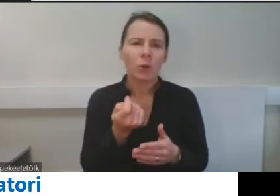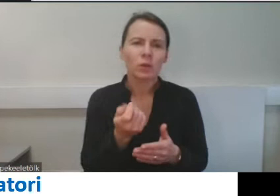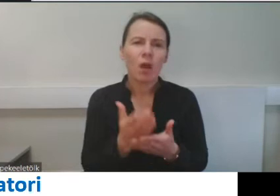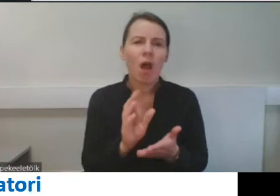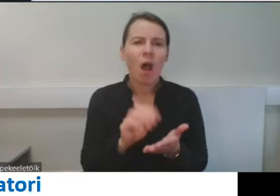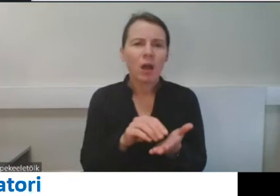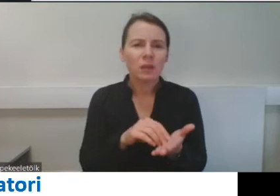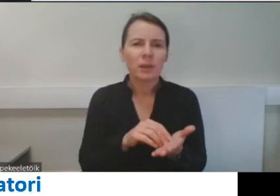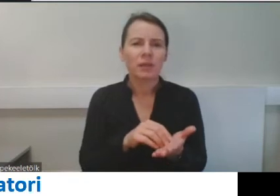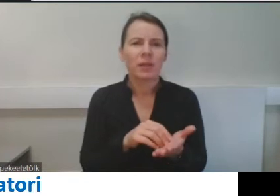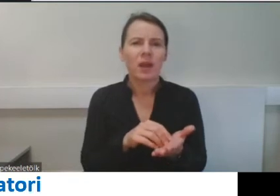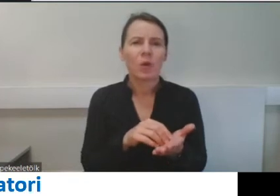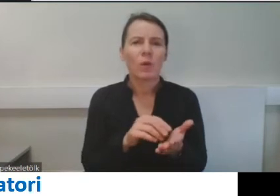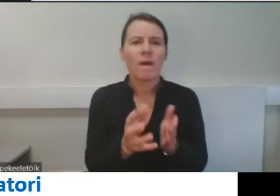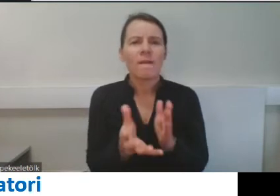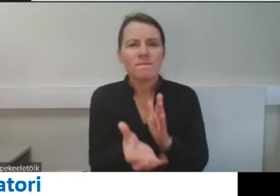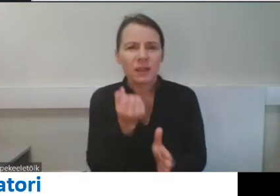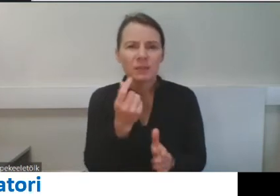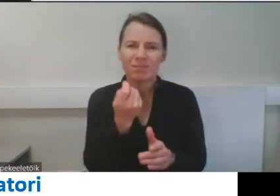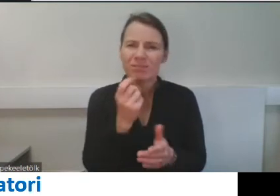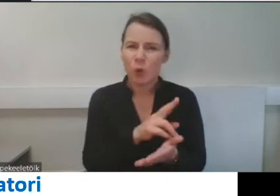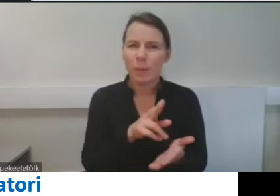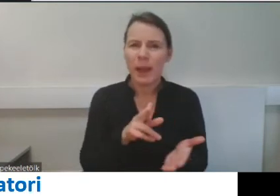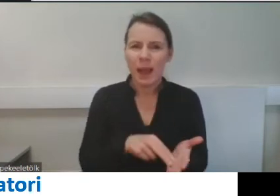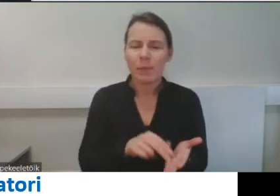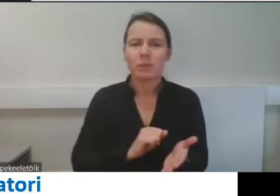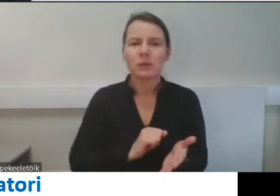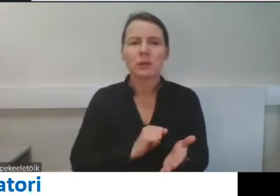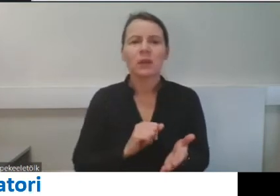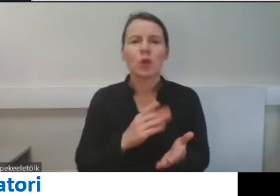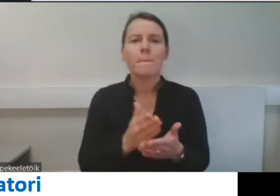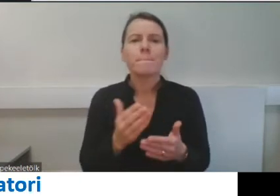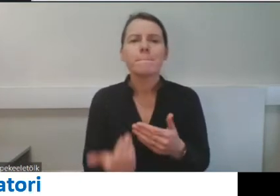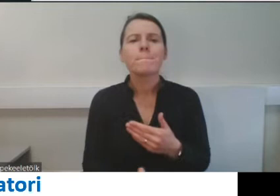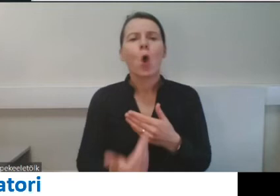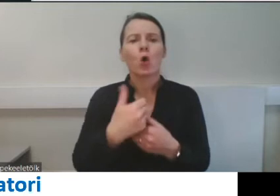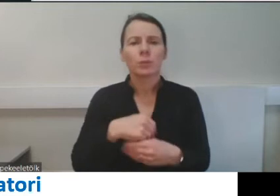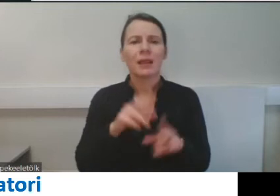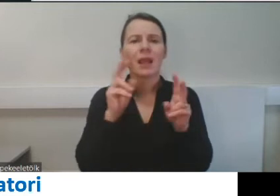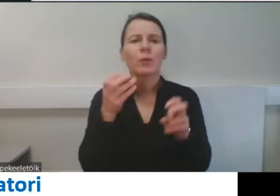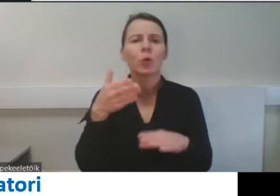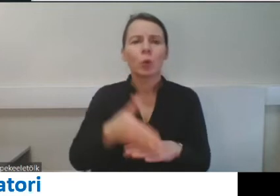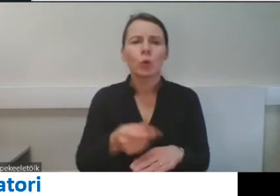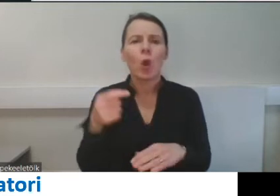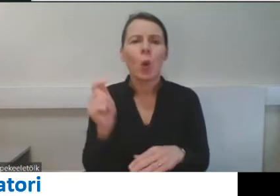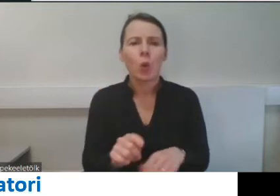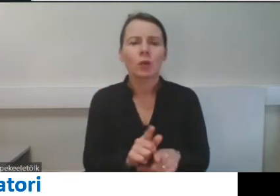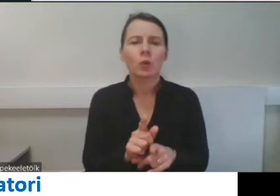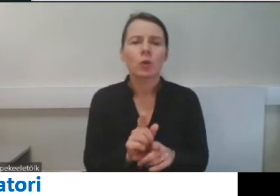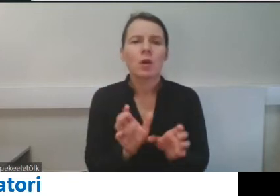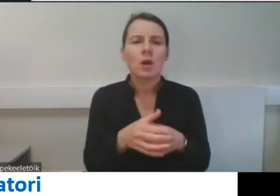et suuresti näiteks nende toetavate teenuste languse põhjus oli ka natukene